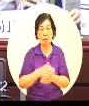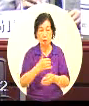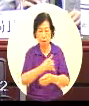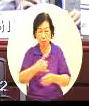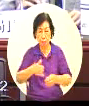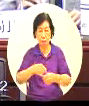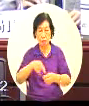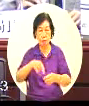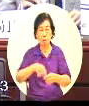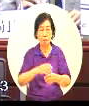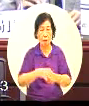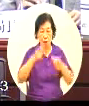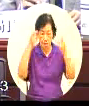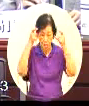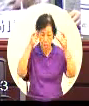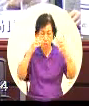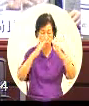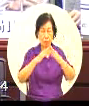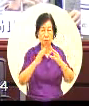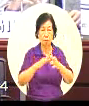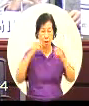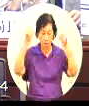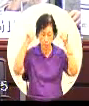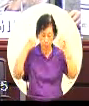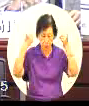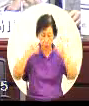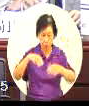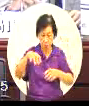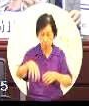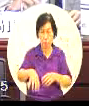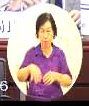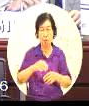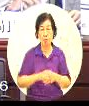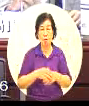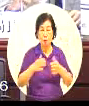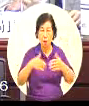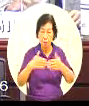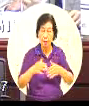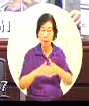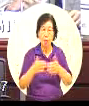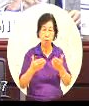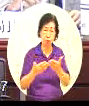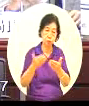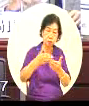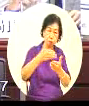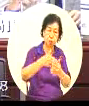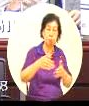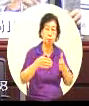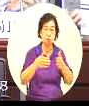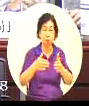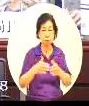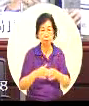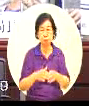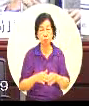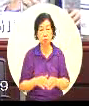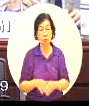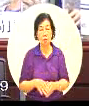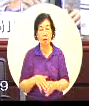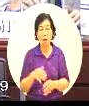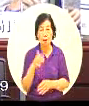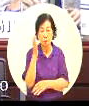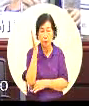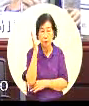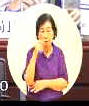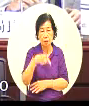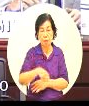雄市的体育处，那高雄体育处要不要升格的问题，那咱市政府嘛是很